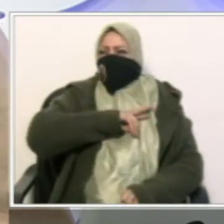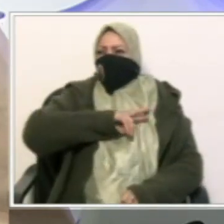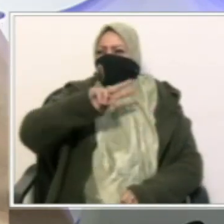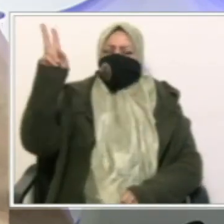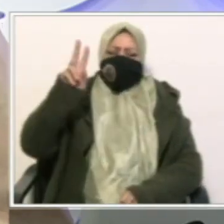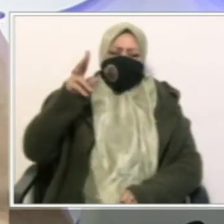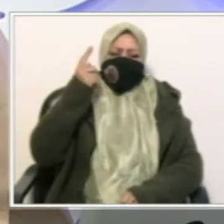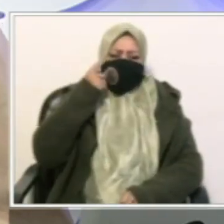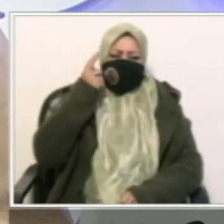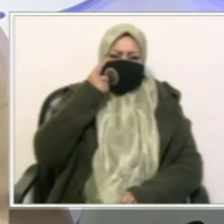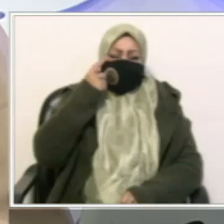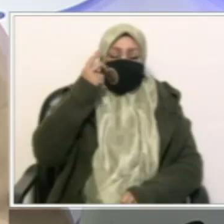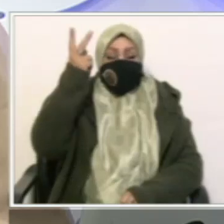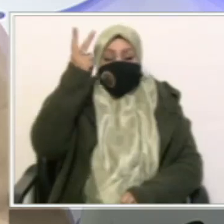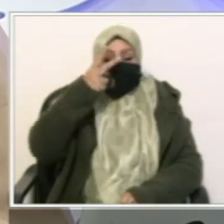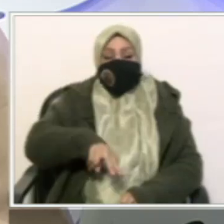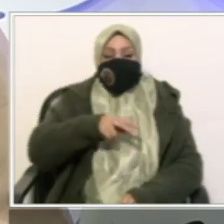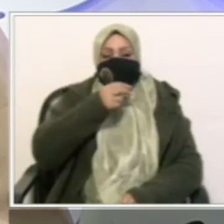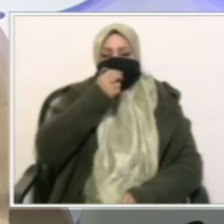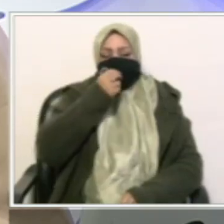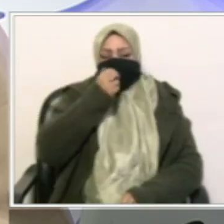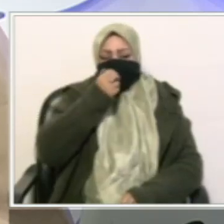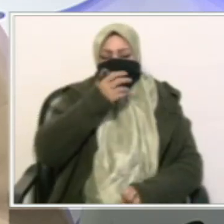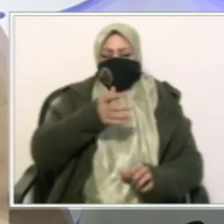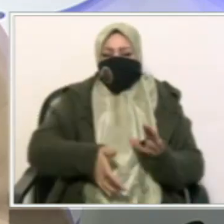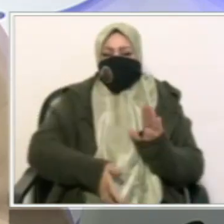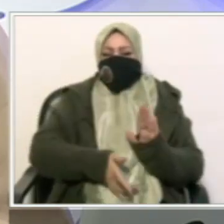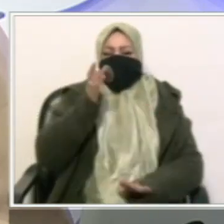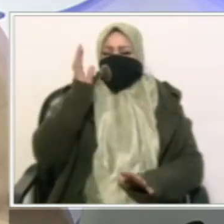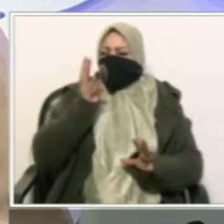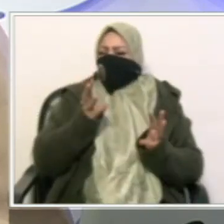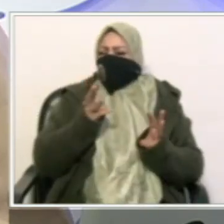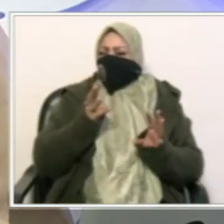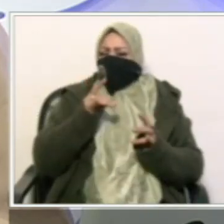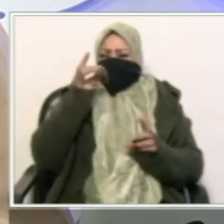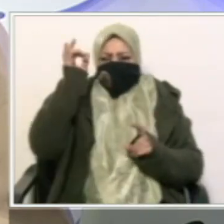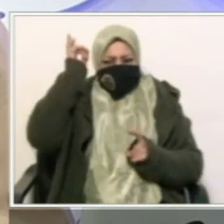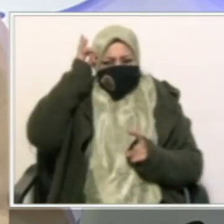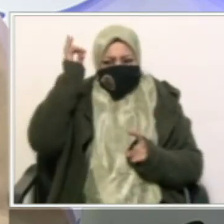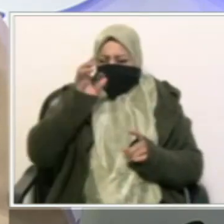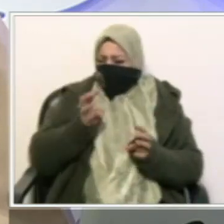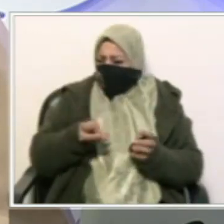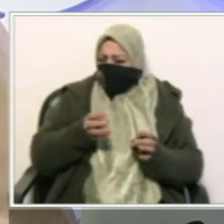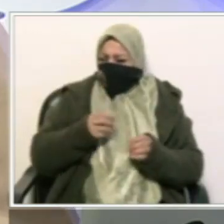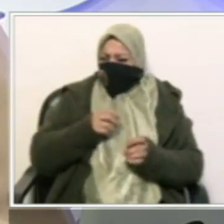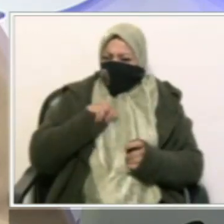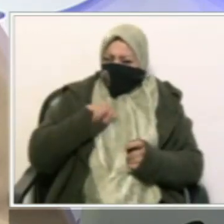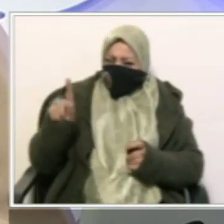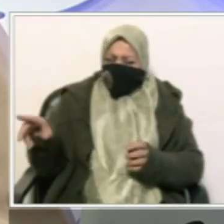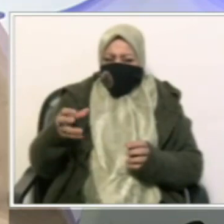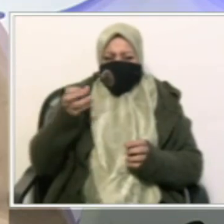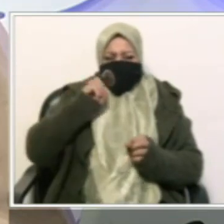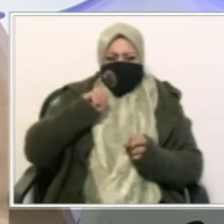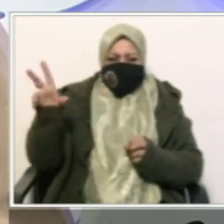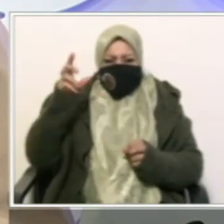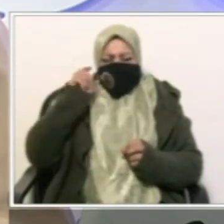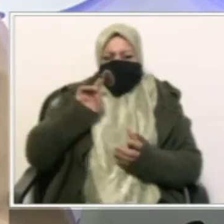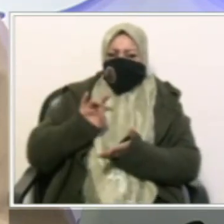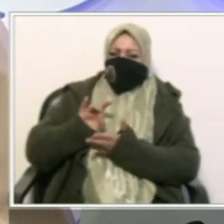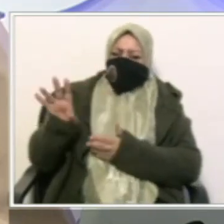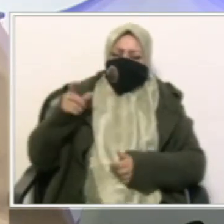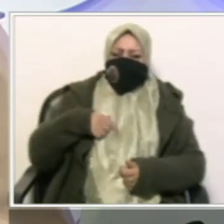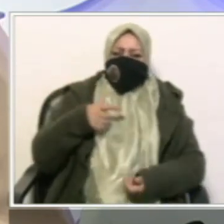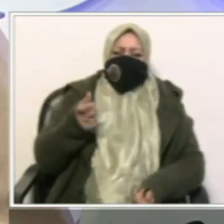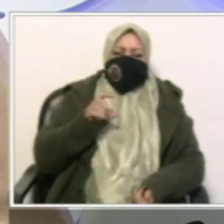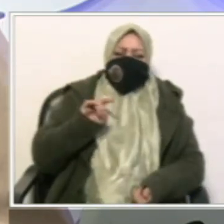من التسبيح ومن الذكر في القرآن، يفر فلا يوسوس لك في البيت. الآن هو يفر من البيت ويأتيك عبر